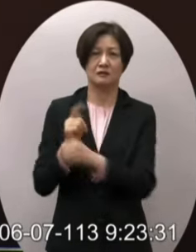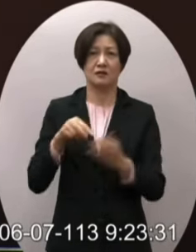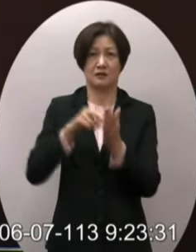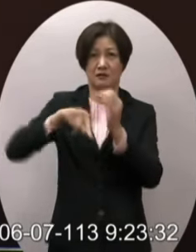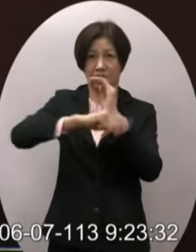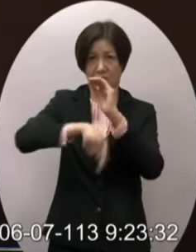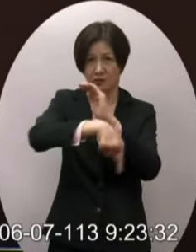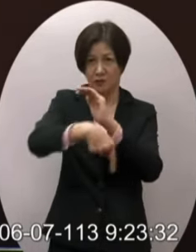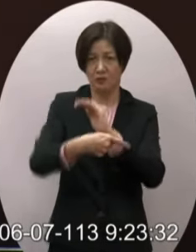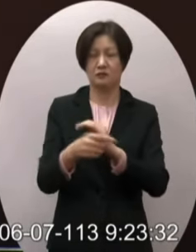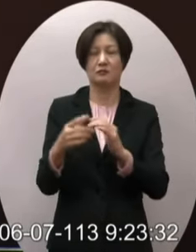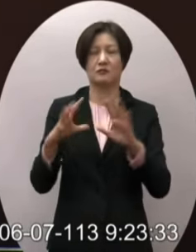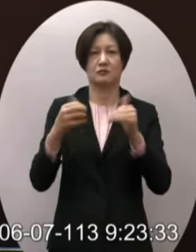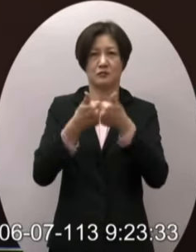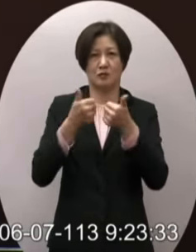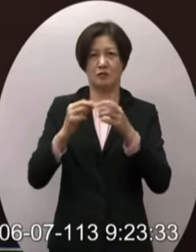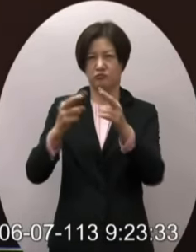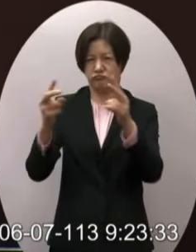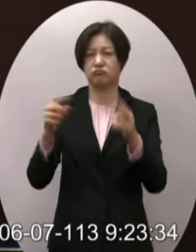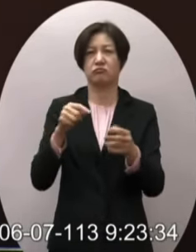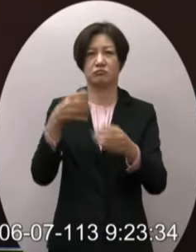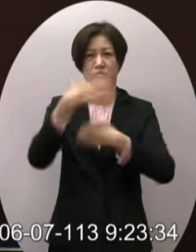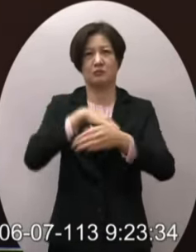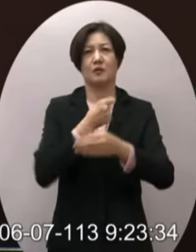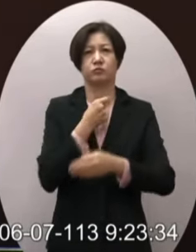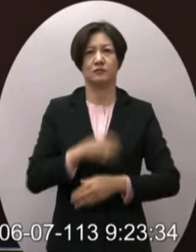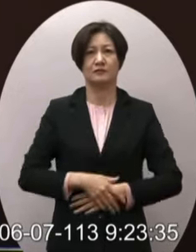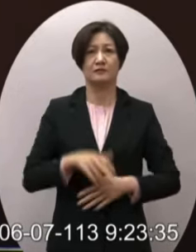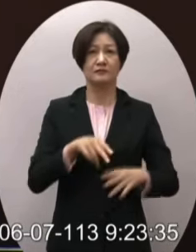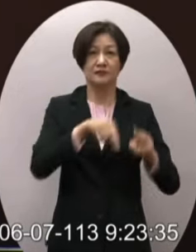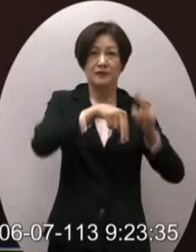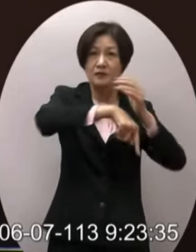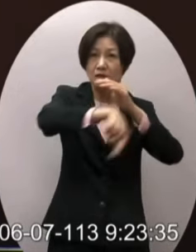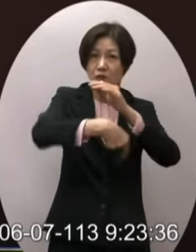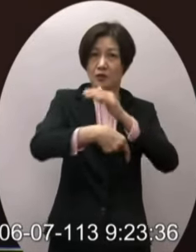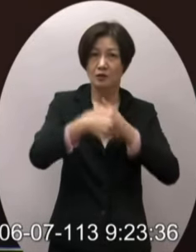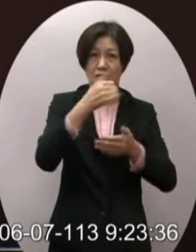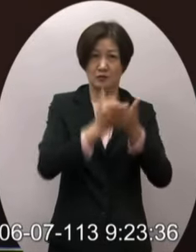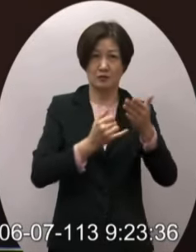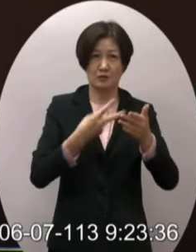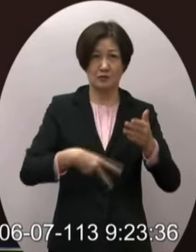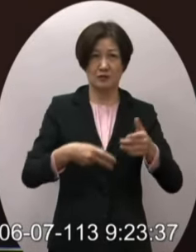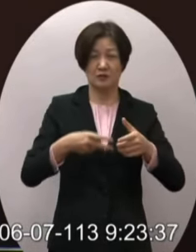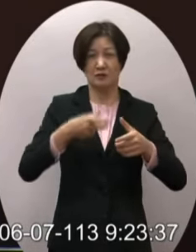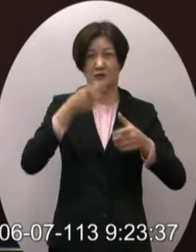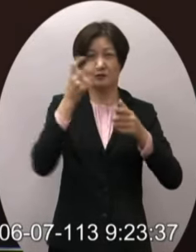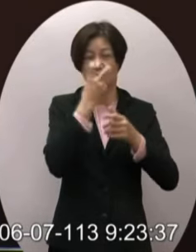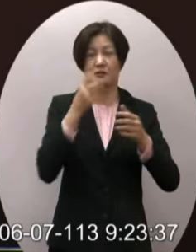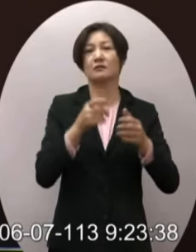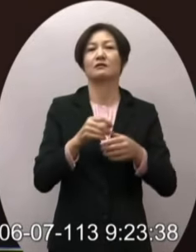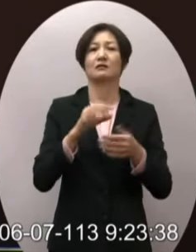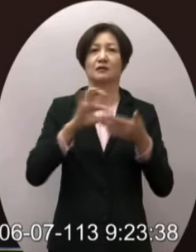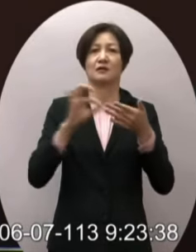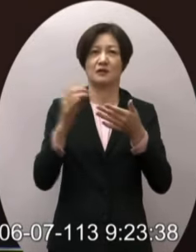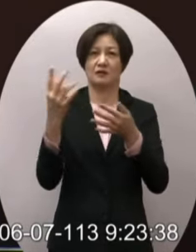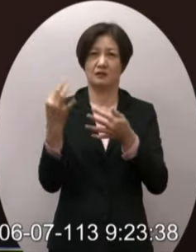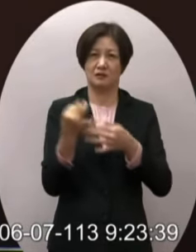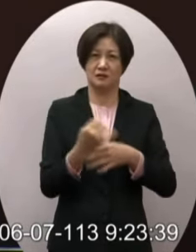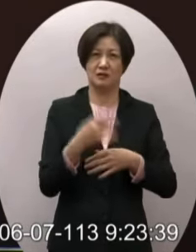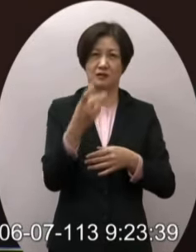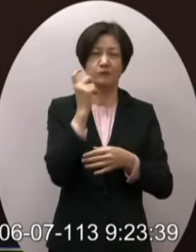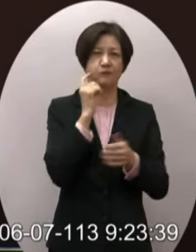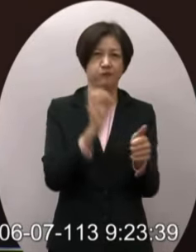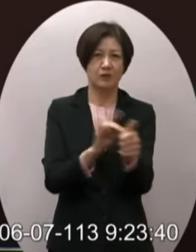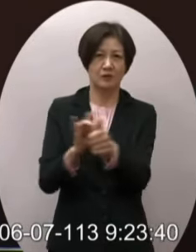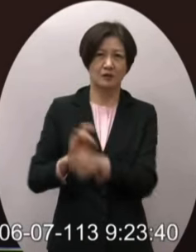国会改革的正当理由。再看到行政院这一次提出了复议七大理由，有四条在说谎，由行政院的高度